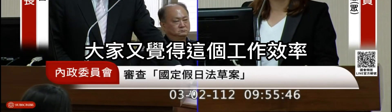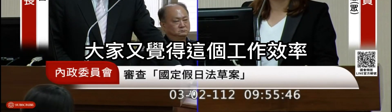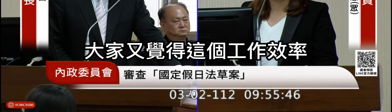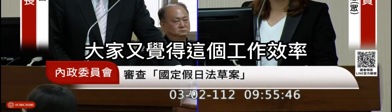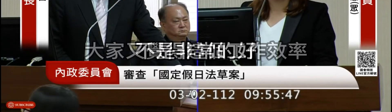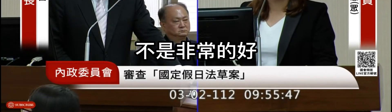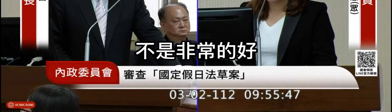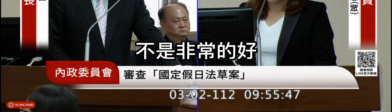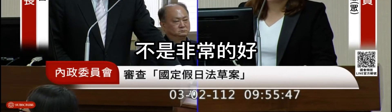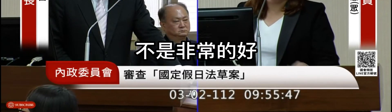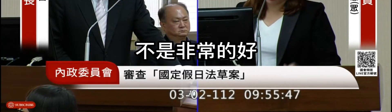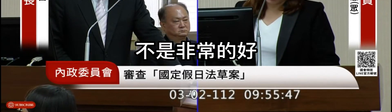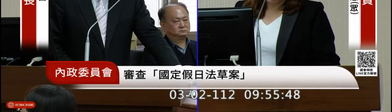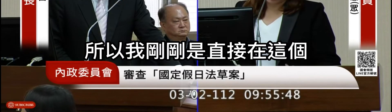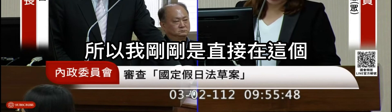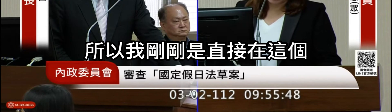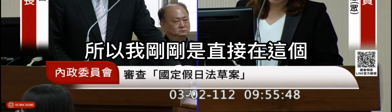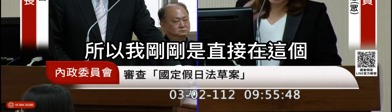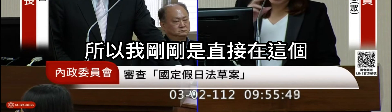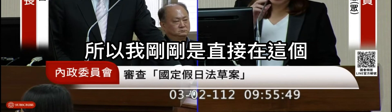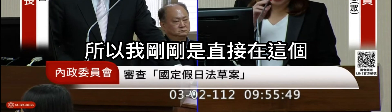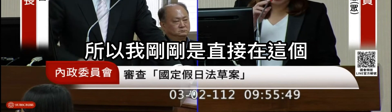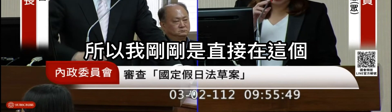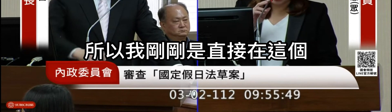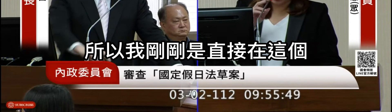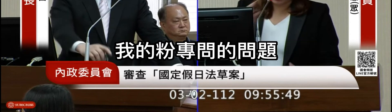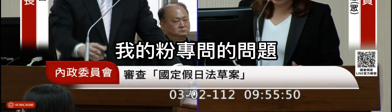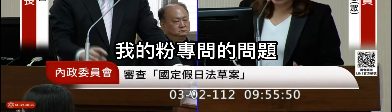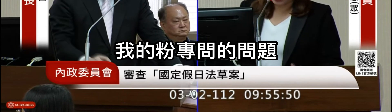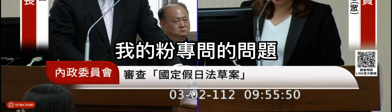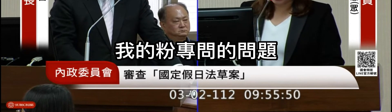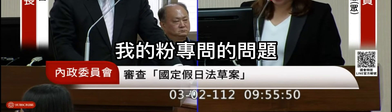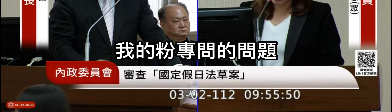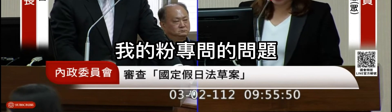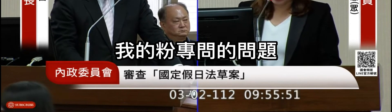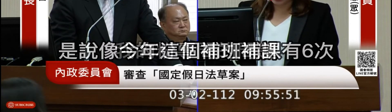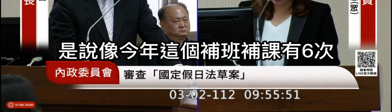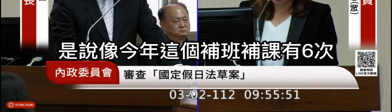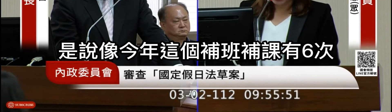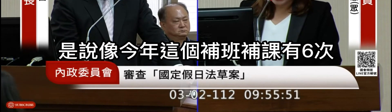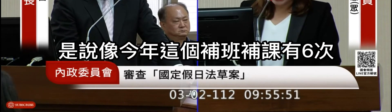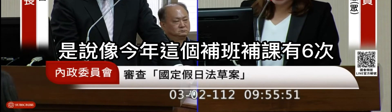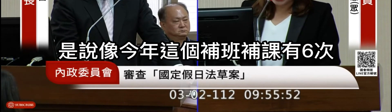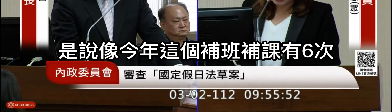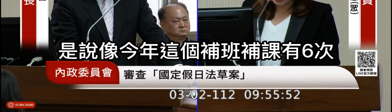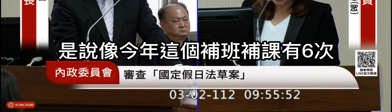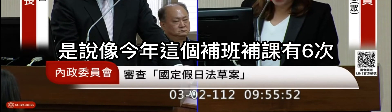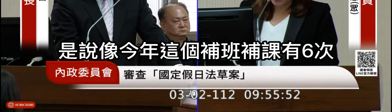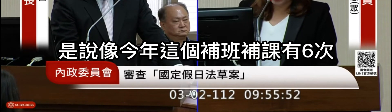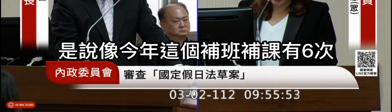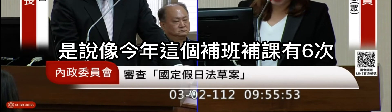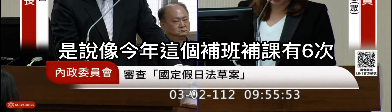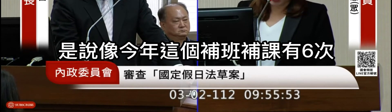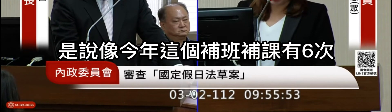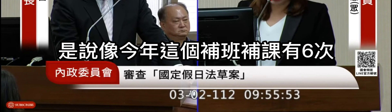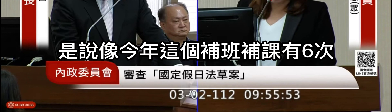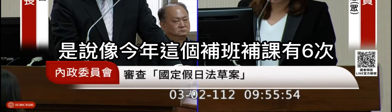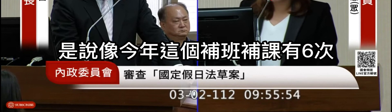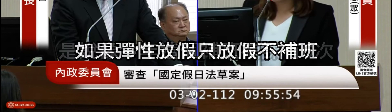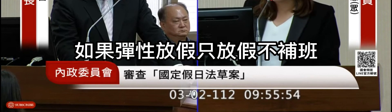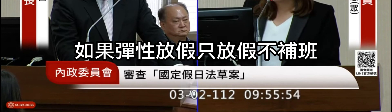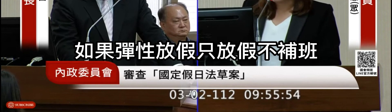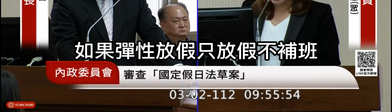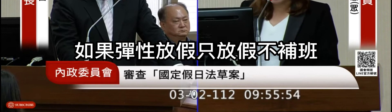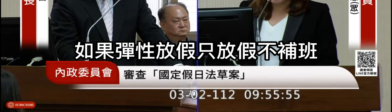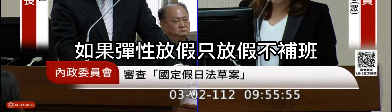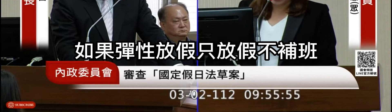效率不是非常的好哈，所以我刚刚是直接在这个我的粉专问的问题是说，像今年这个补班补课有六次哈，